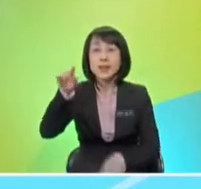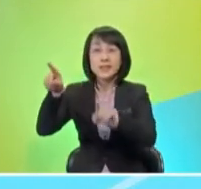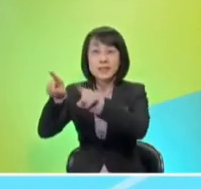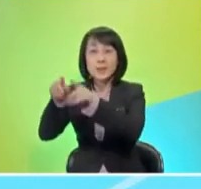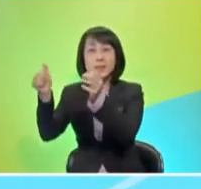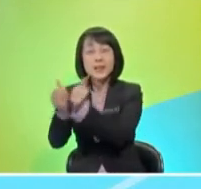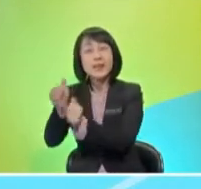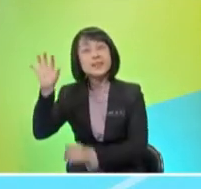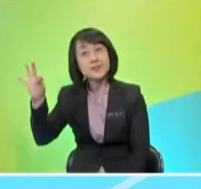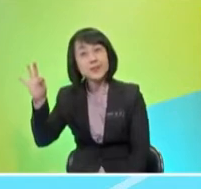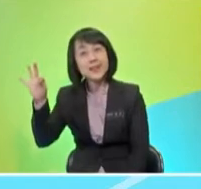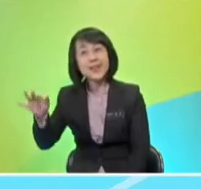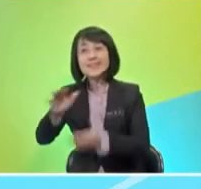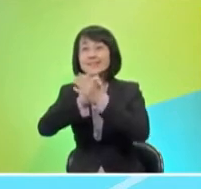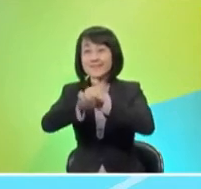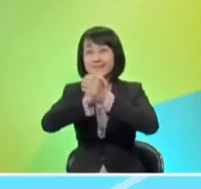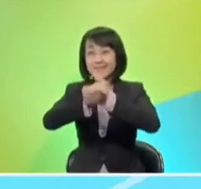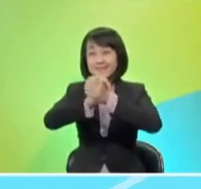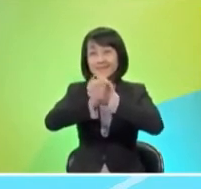bagus Tania